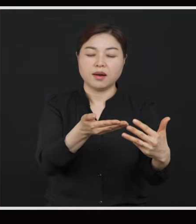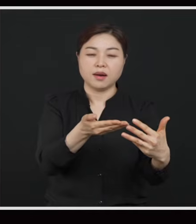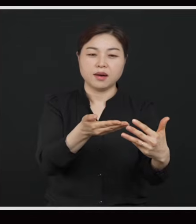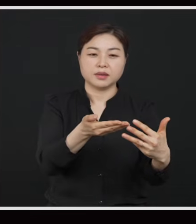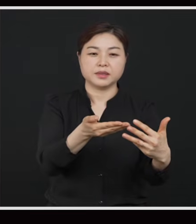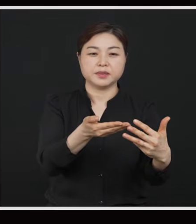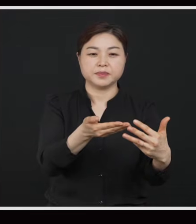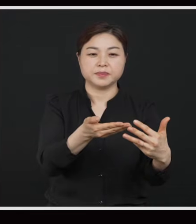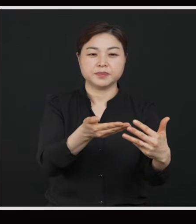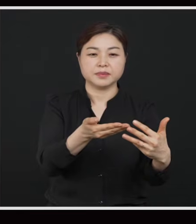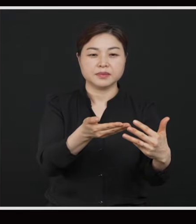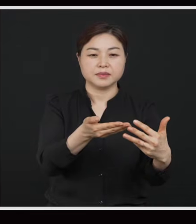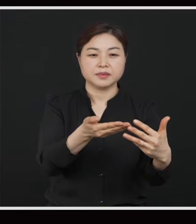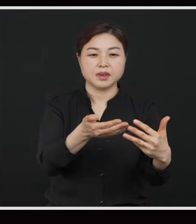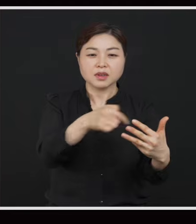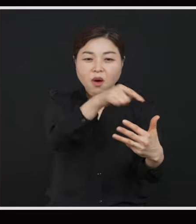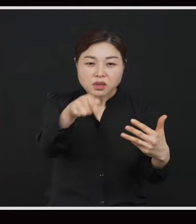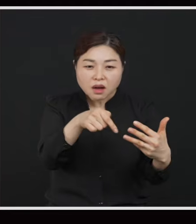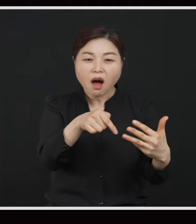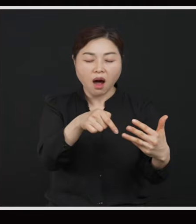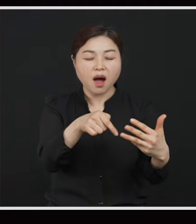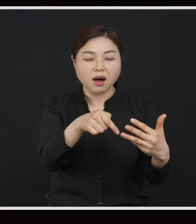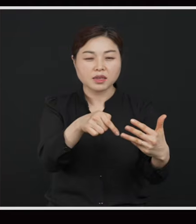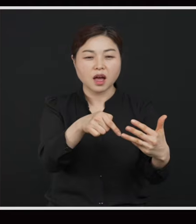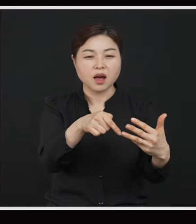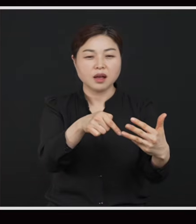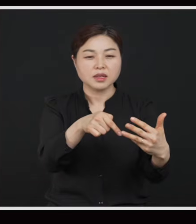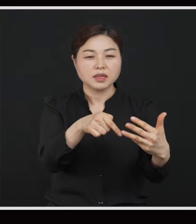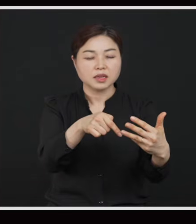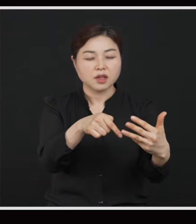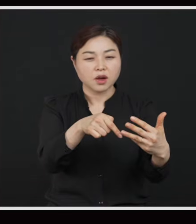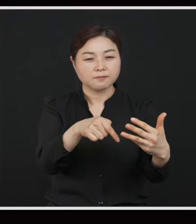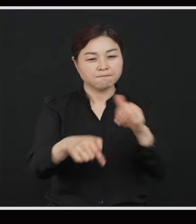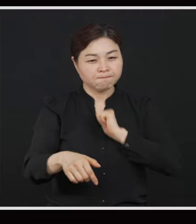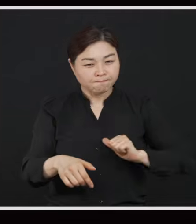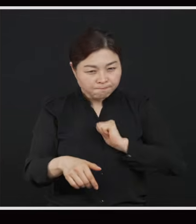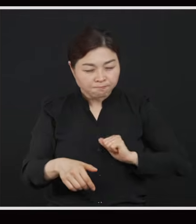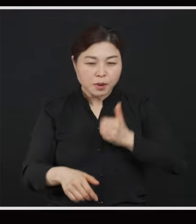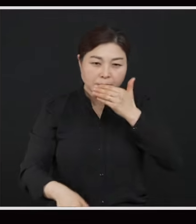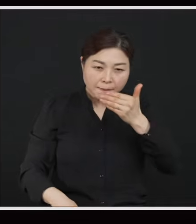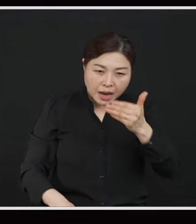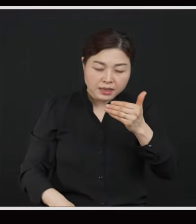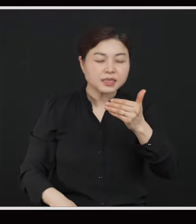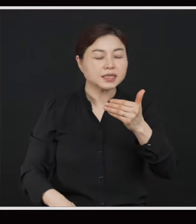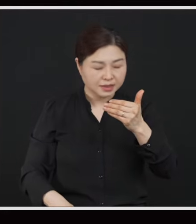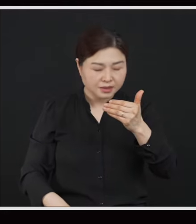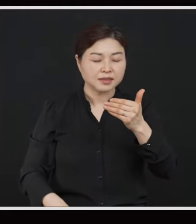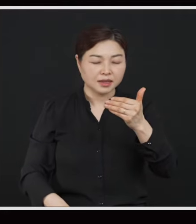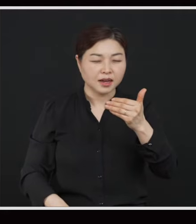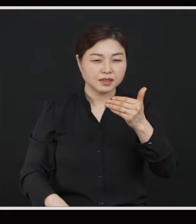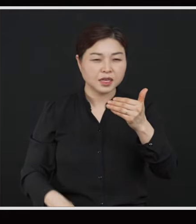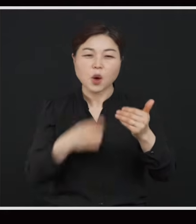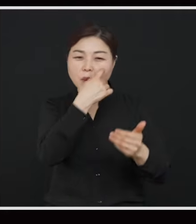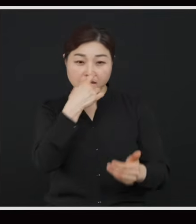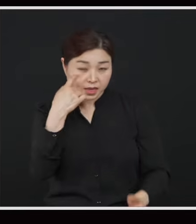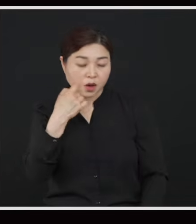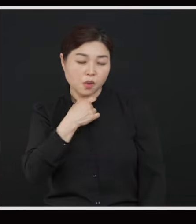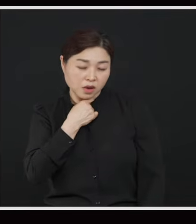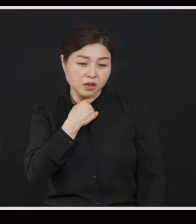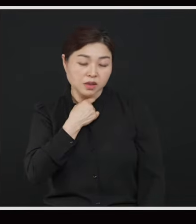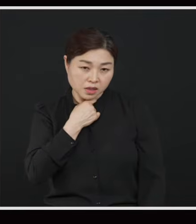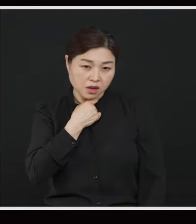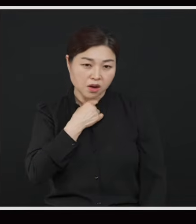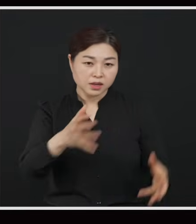뭐 자급자족하고 이런 걸 볼 수 있는지 한번 보자. 그래서 이 사람들이 이제 손을 흔들고 이 시설물에 들어간 다음에 문